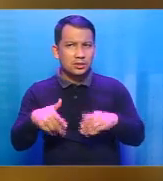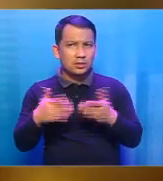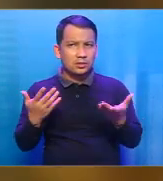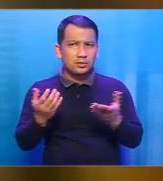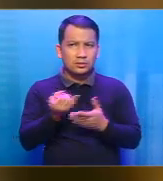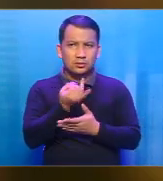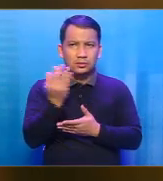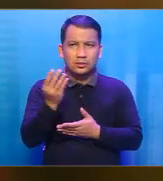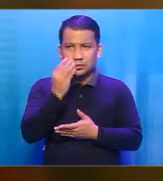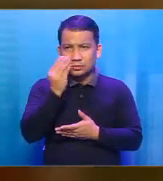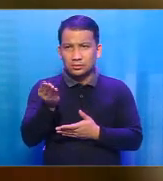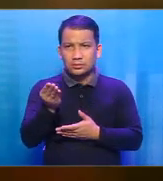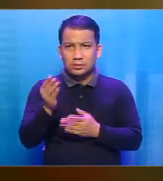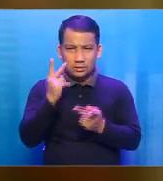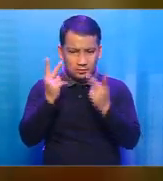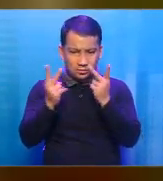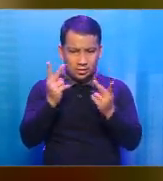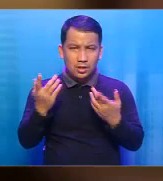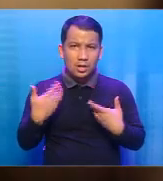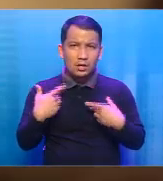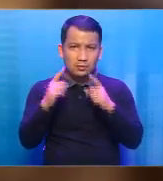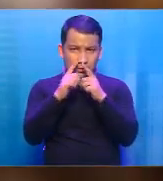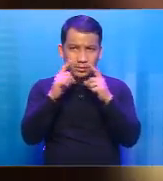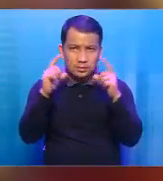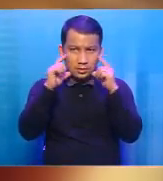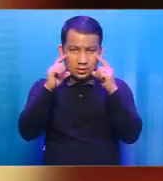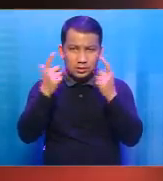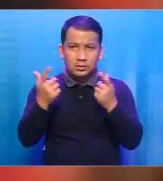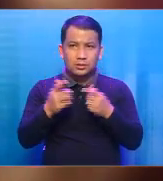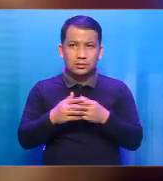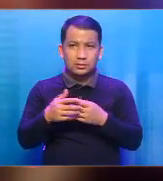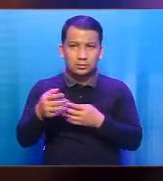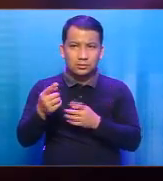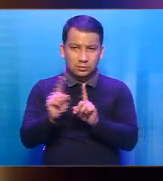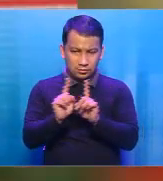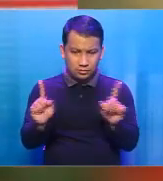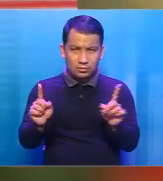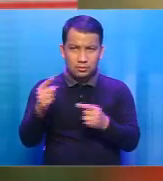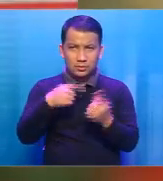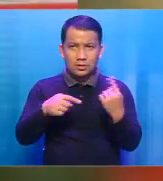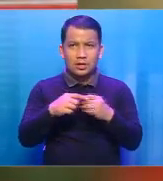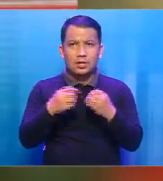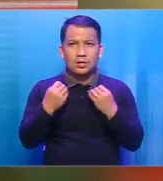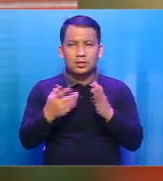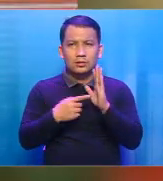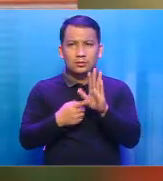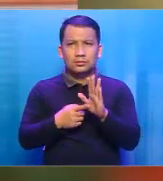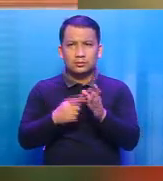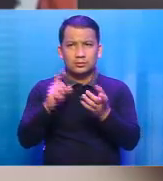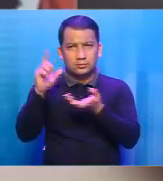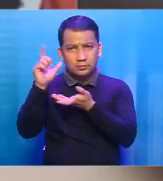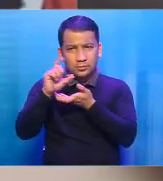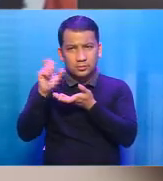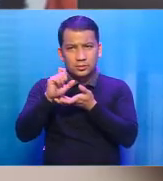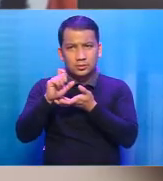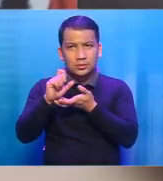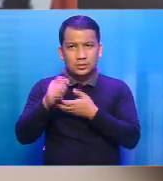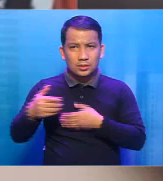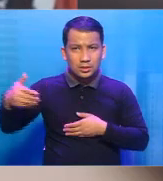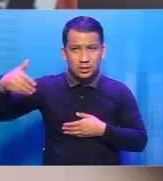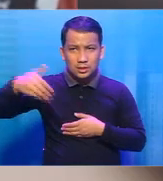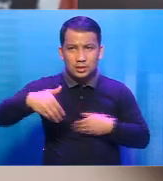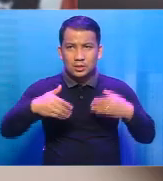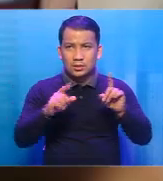na mangilin-ngilin lang sa mga bisita ang isuot na face mask at nag-social distancing. Marami rin nagpalitrato ng nakaakbay